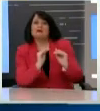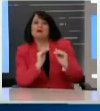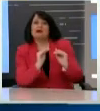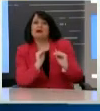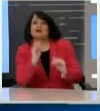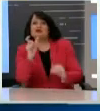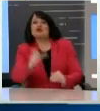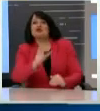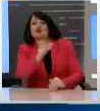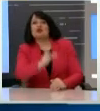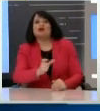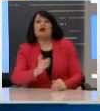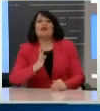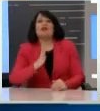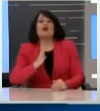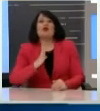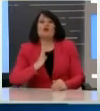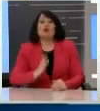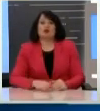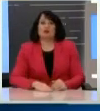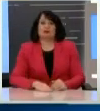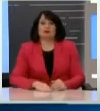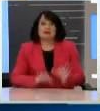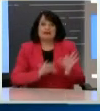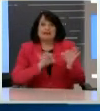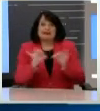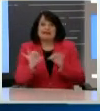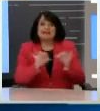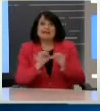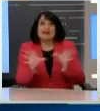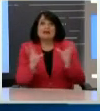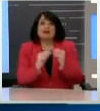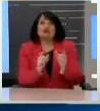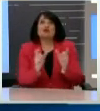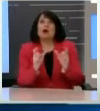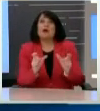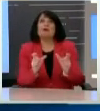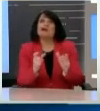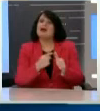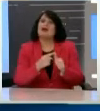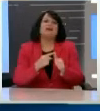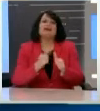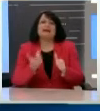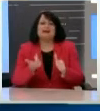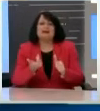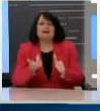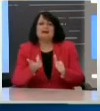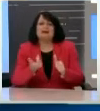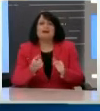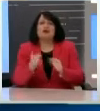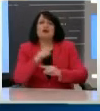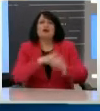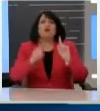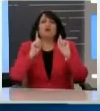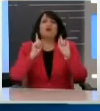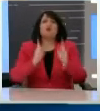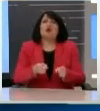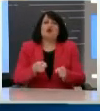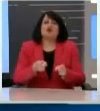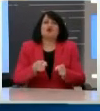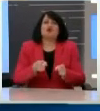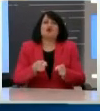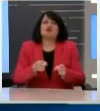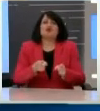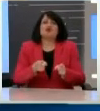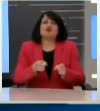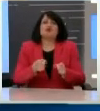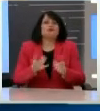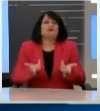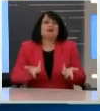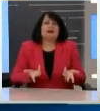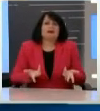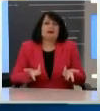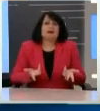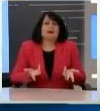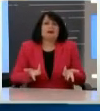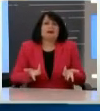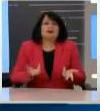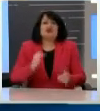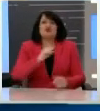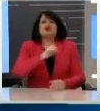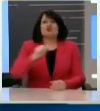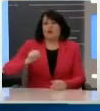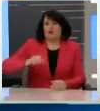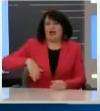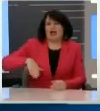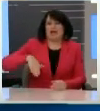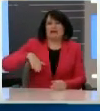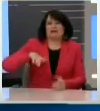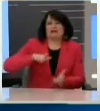υπόθεση. Ποιο είναι το σχέδιό σας για την άμυνα και ποιος το αποφασίζει και γιατί η σούδα σε